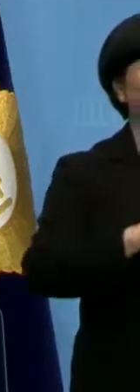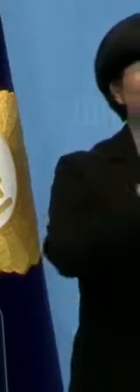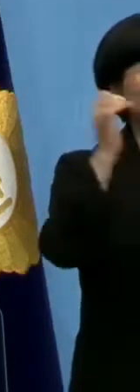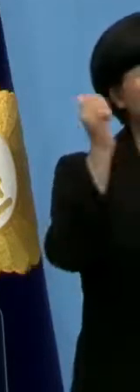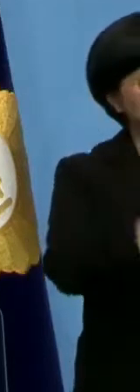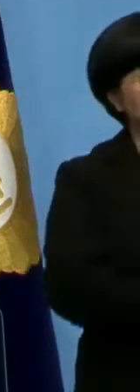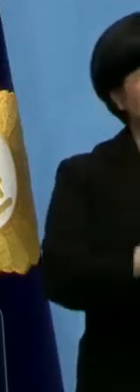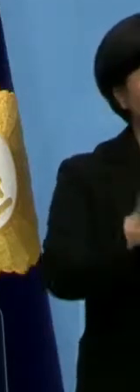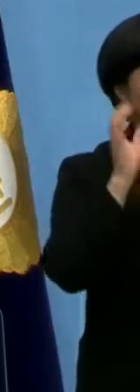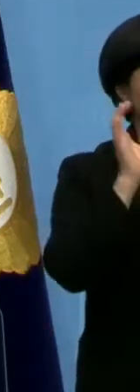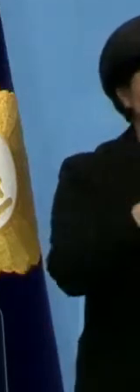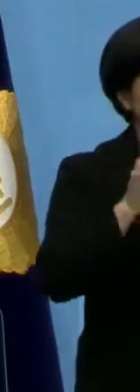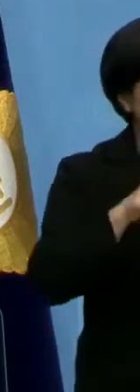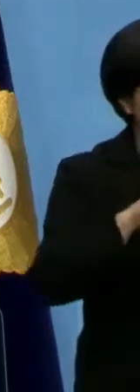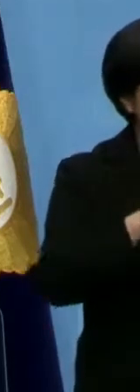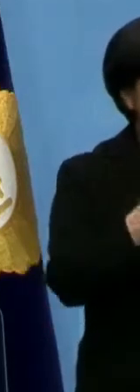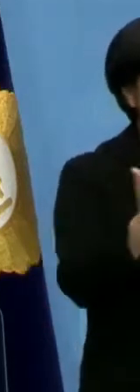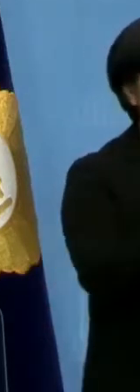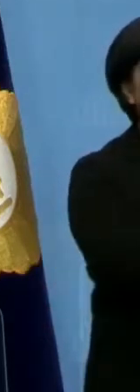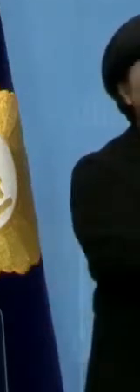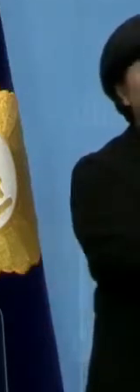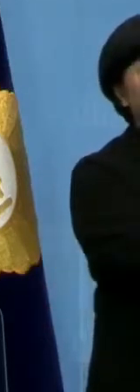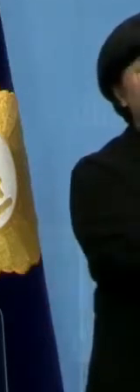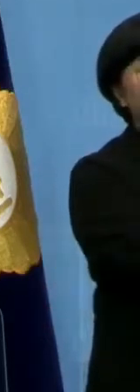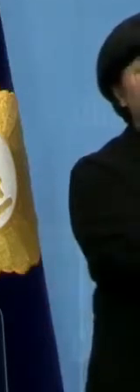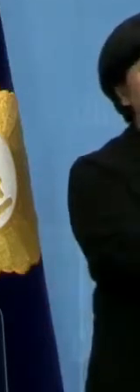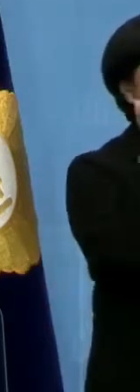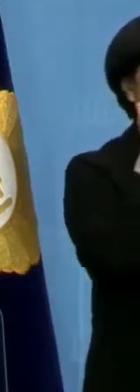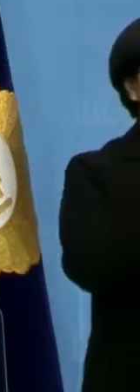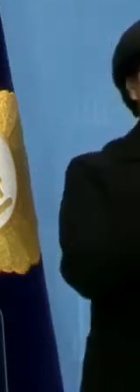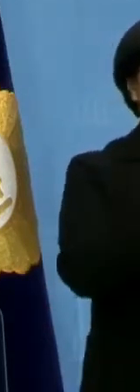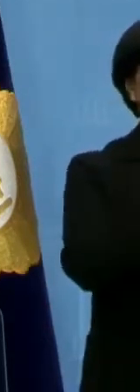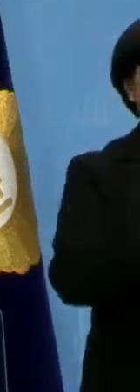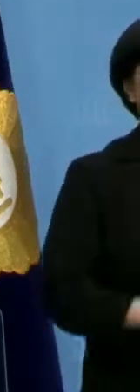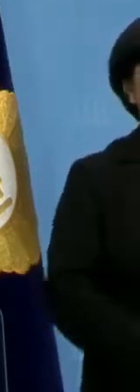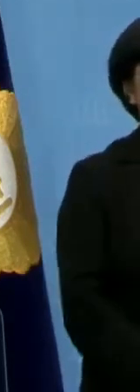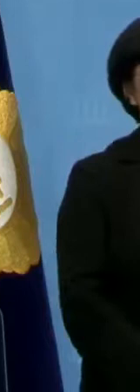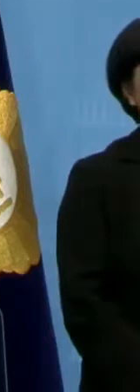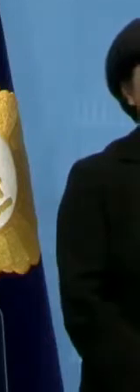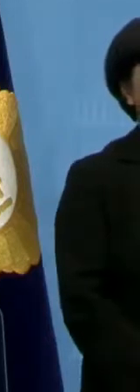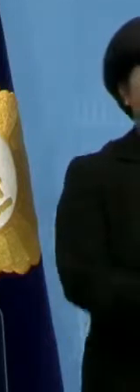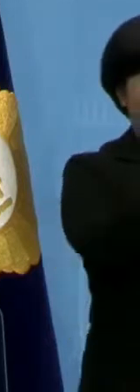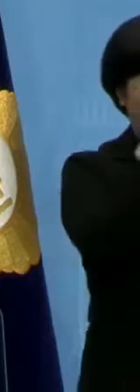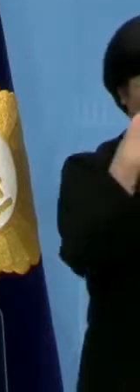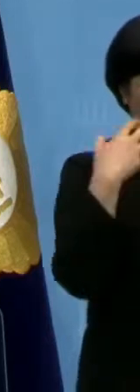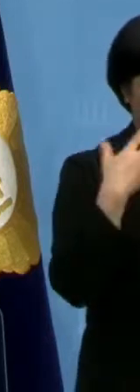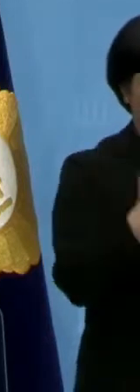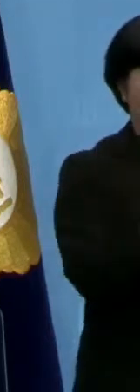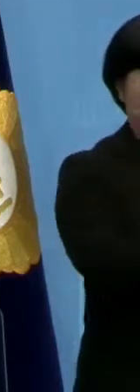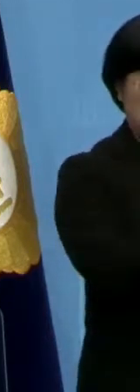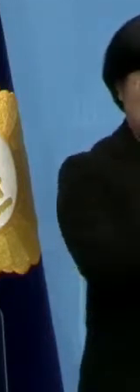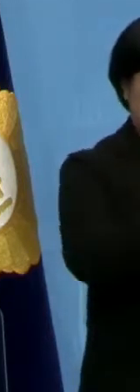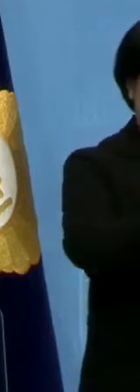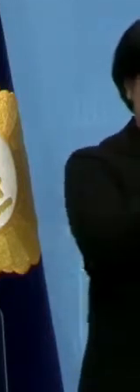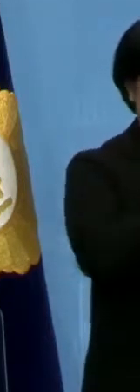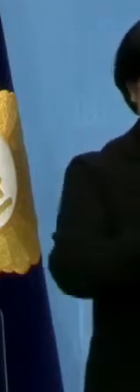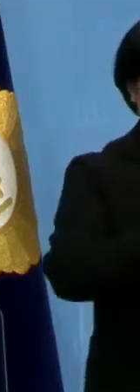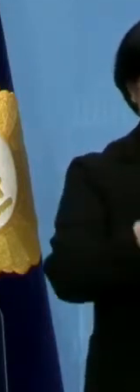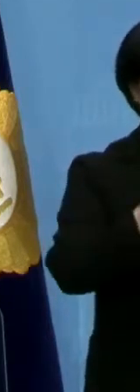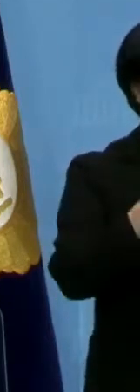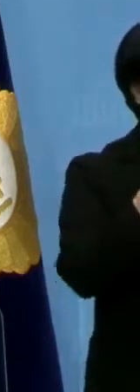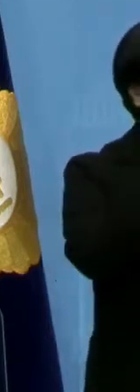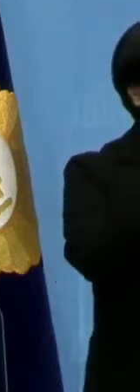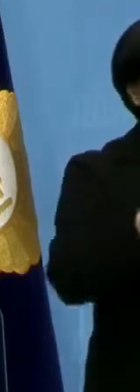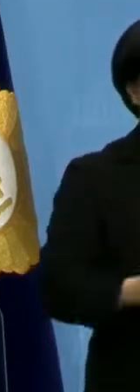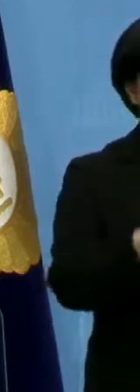책임을 묻는 대신 노동자에게 책임을 전가해서는 안 됩니다. 정부가 노동자에게 쌍용차